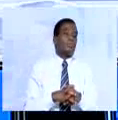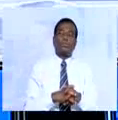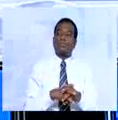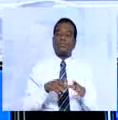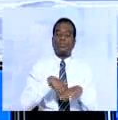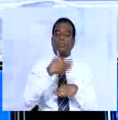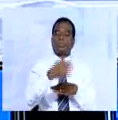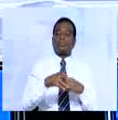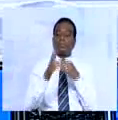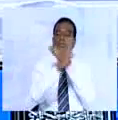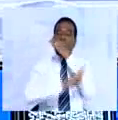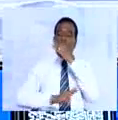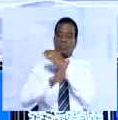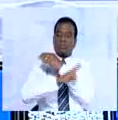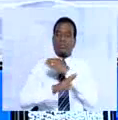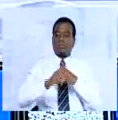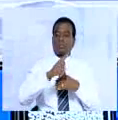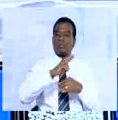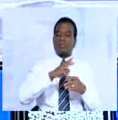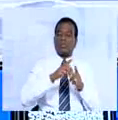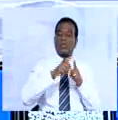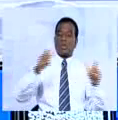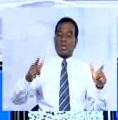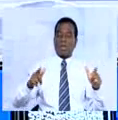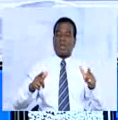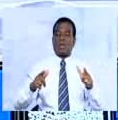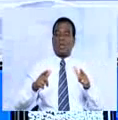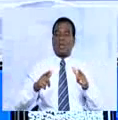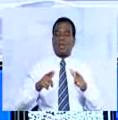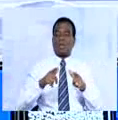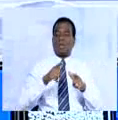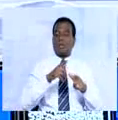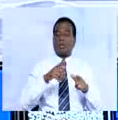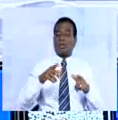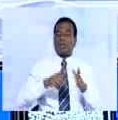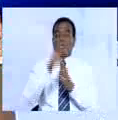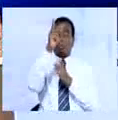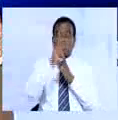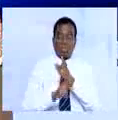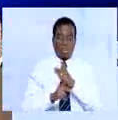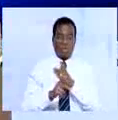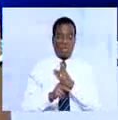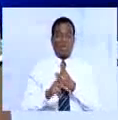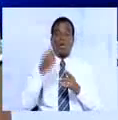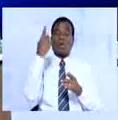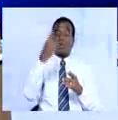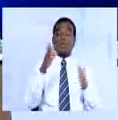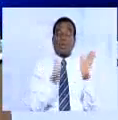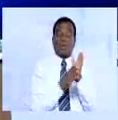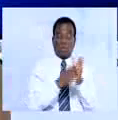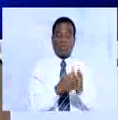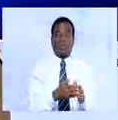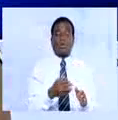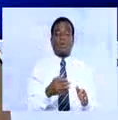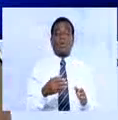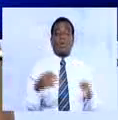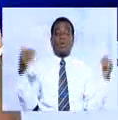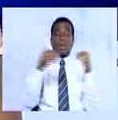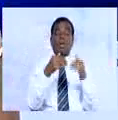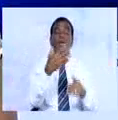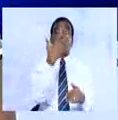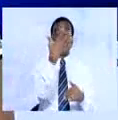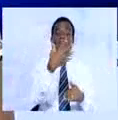Après les régions des Grands Ponts, de la Mée et de l'Aïmbi-Tiassa, le projet Une école 5 hectares de forêt a été